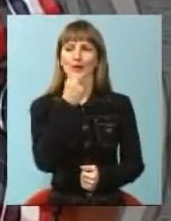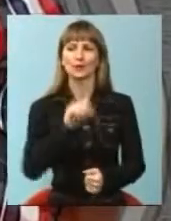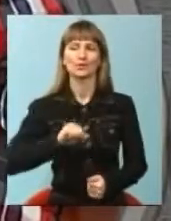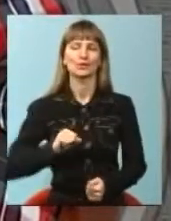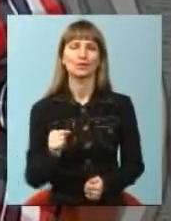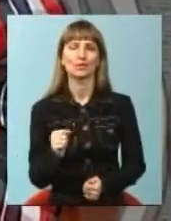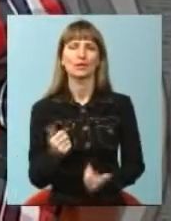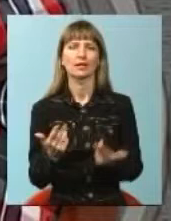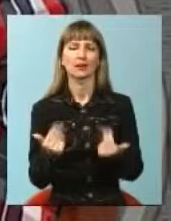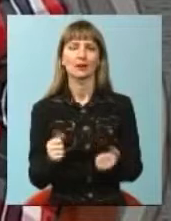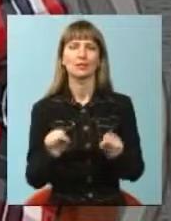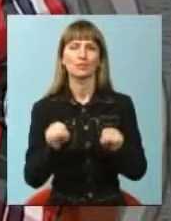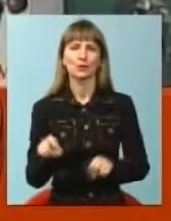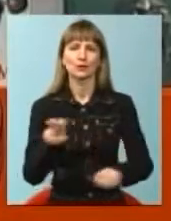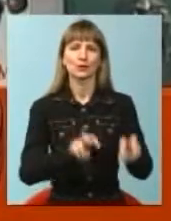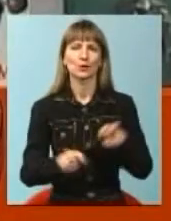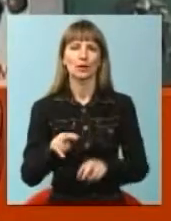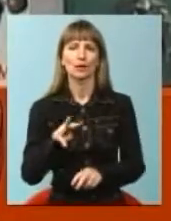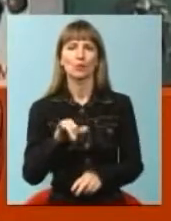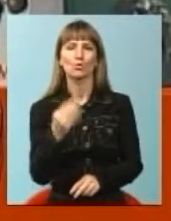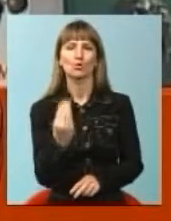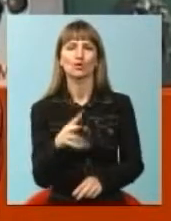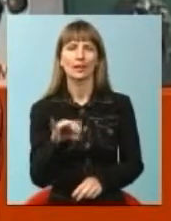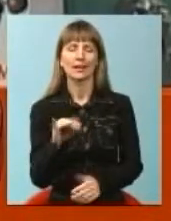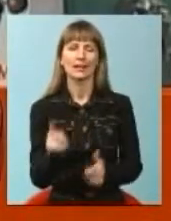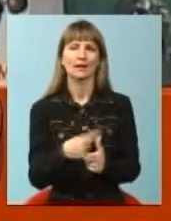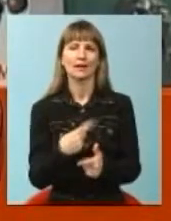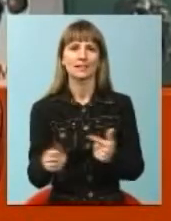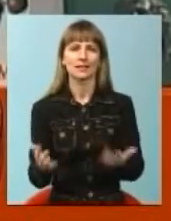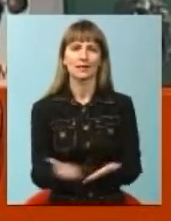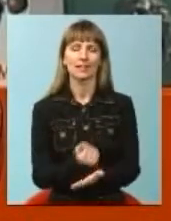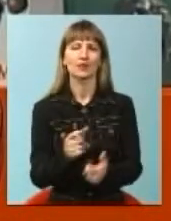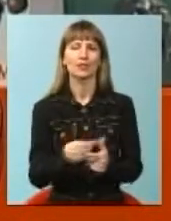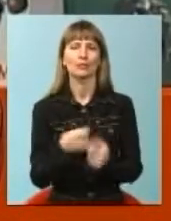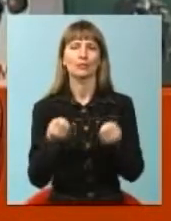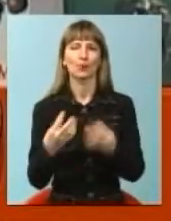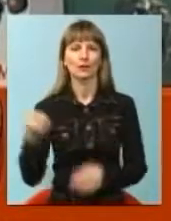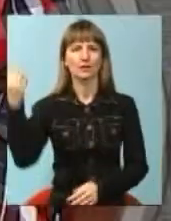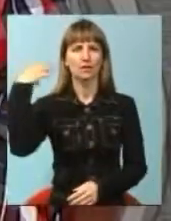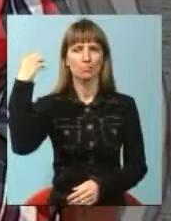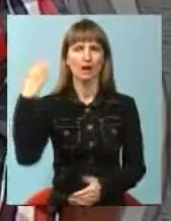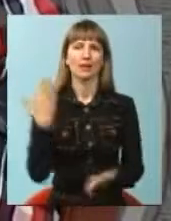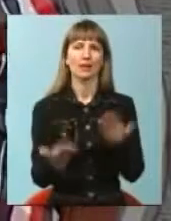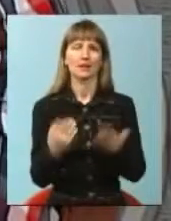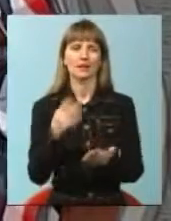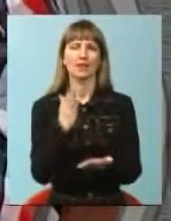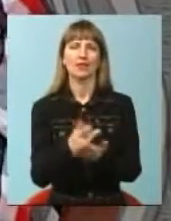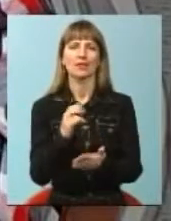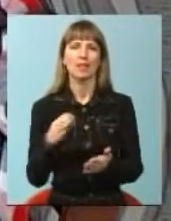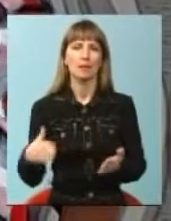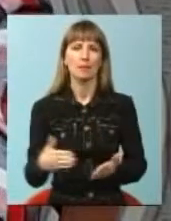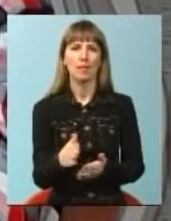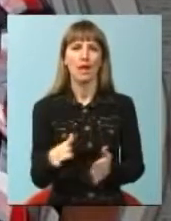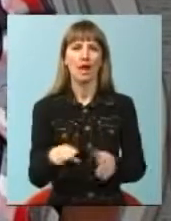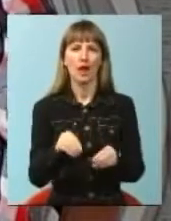Так. Можна шукати мушлі, якщо знайдеш. Так, або просто засмагати, якщо ви знаходитесь на пляжі, можна дійсно